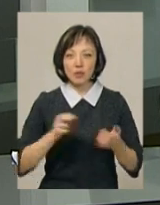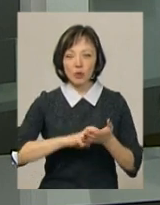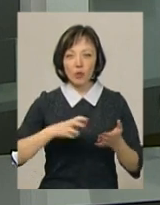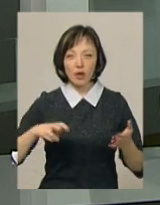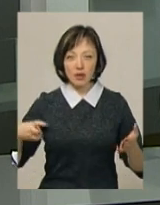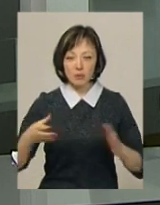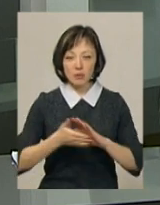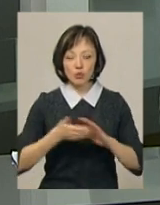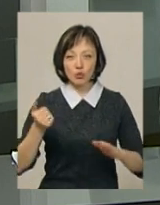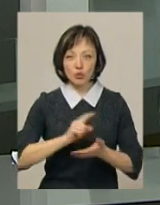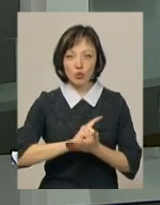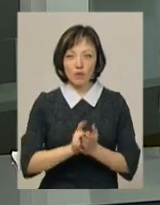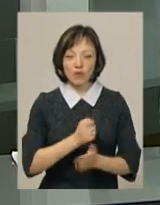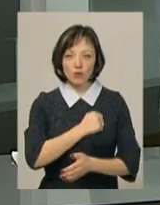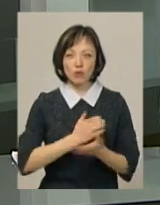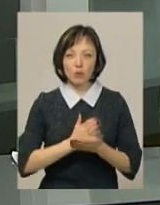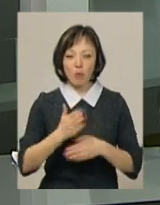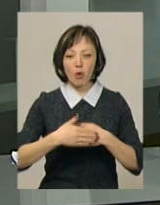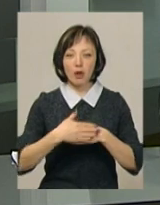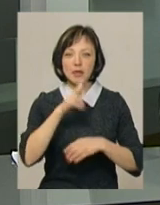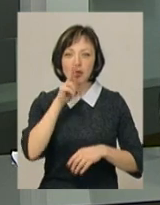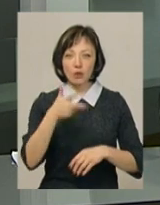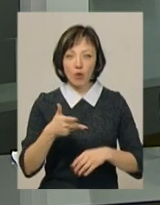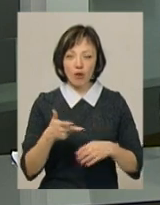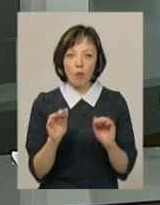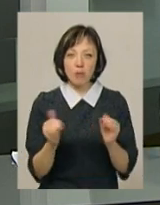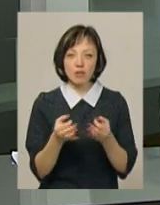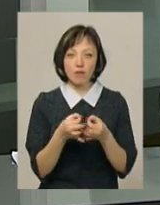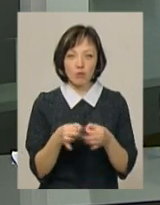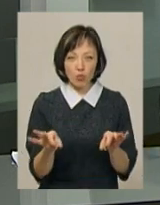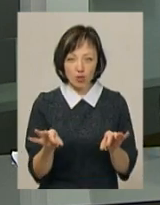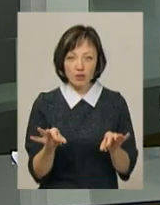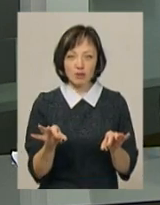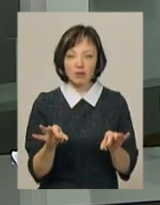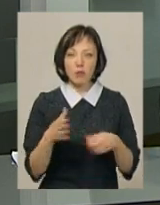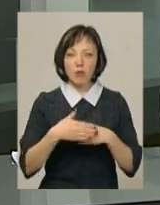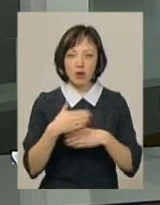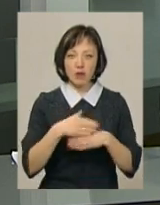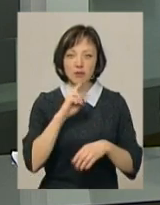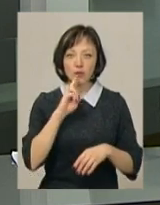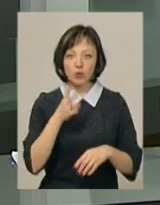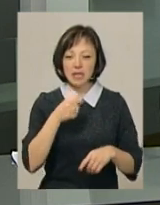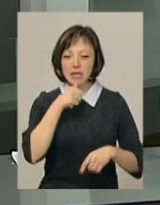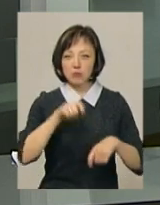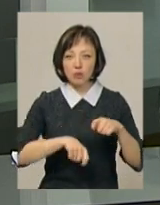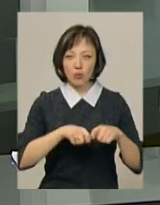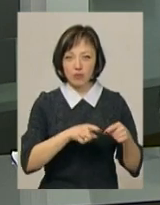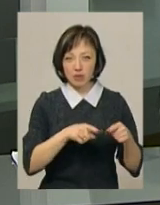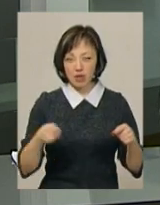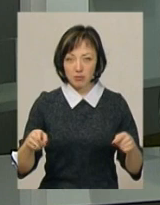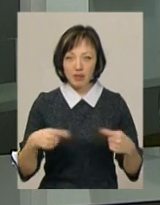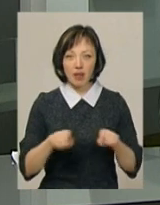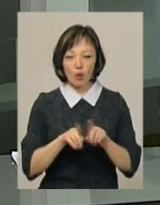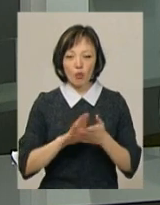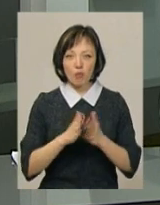строкову військову службу і покарав 3 роками обмеження волі, звільнивши від відбування покарання 2-річним іспитовим строком. Саме